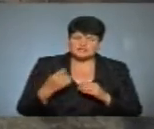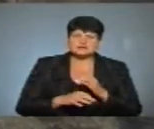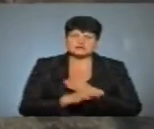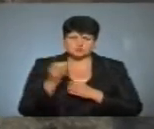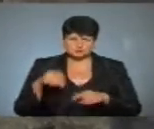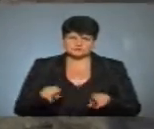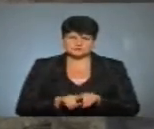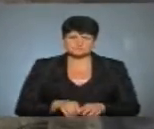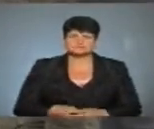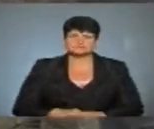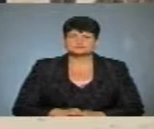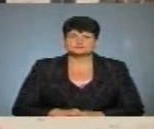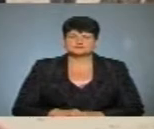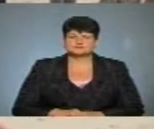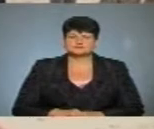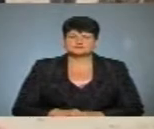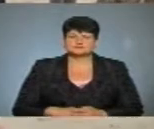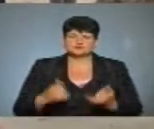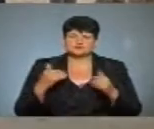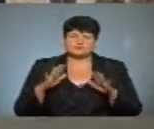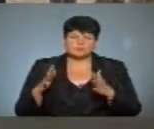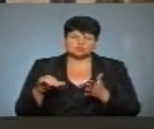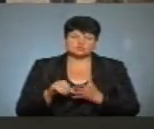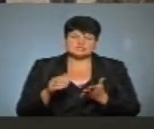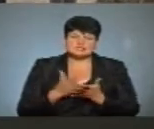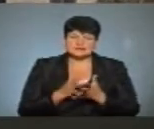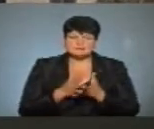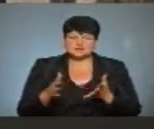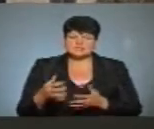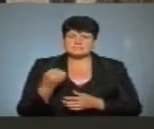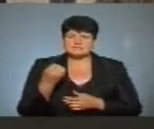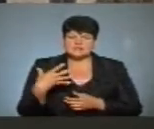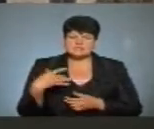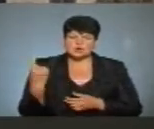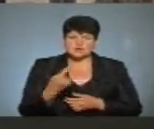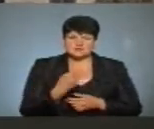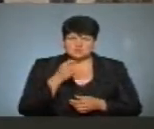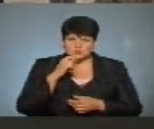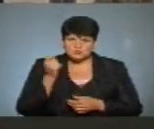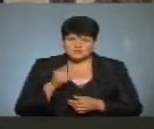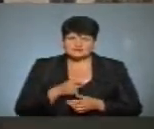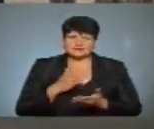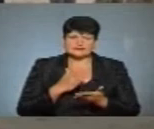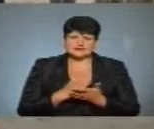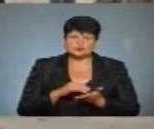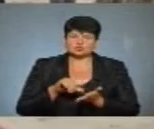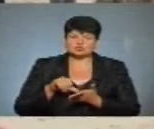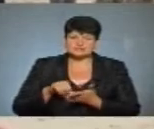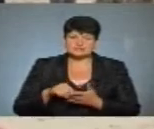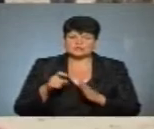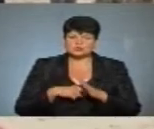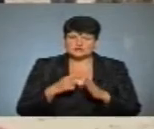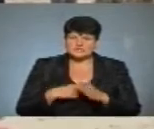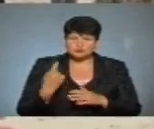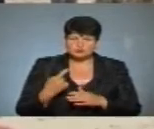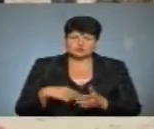Сходу. На даний момент учасники є з більше ніж 15 областей України. Є і учасники з Донецької області,